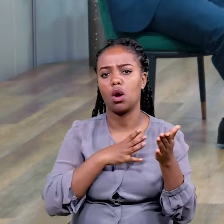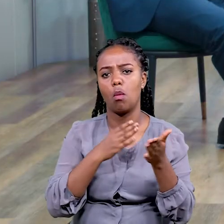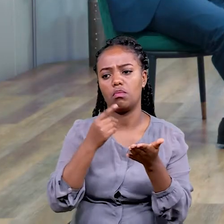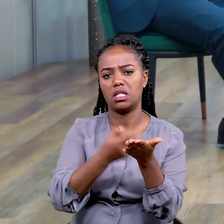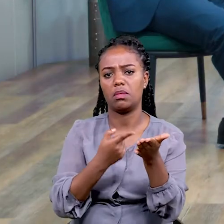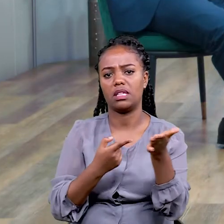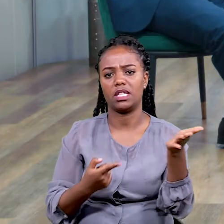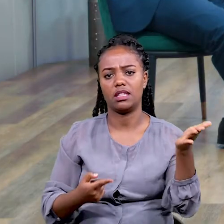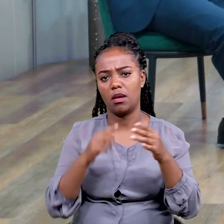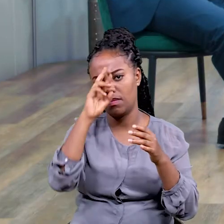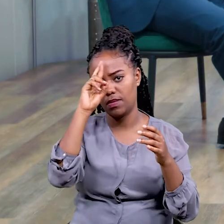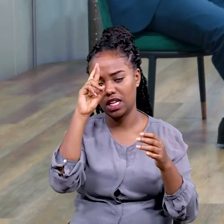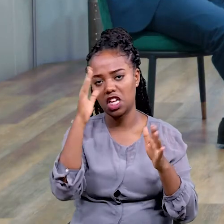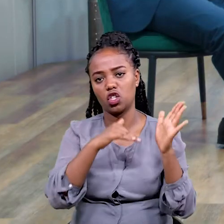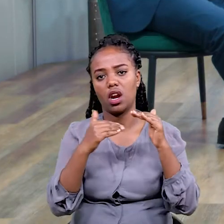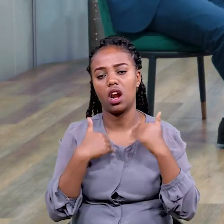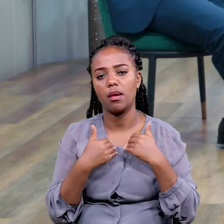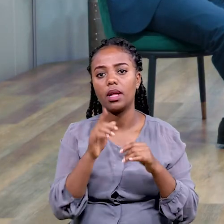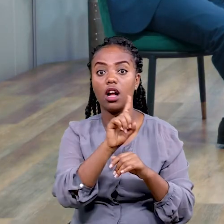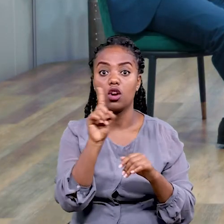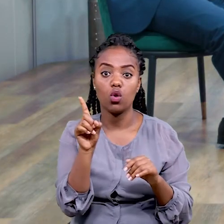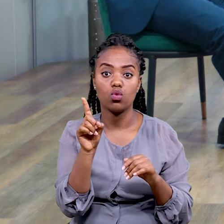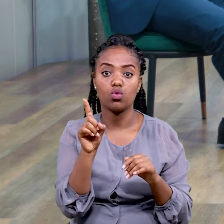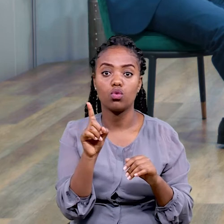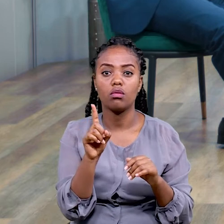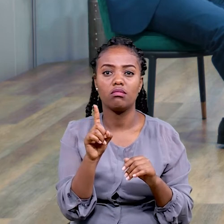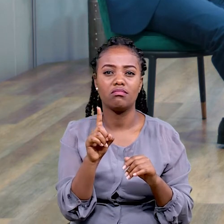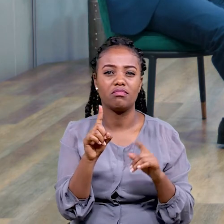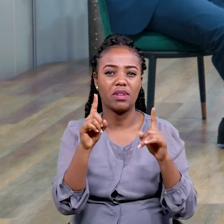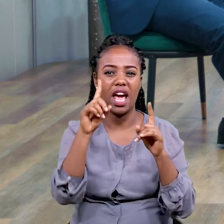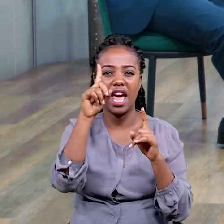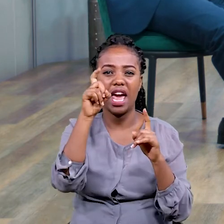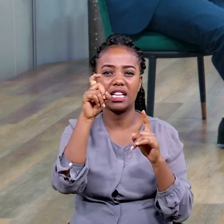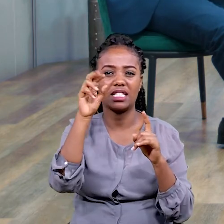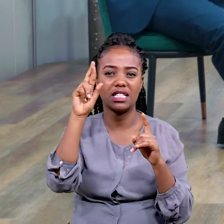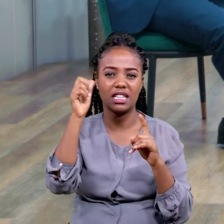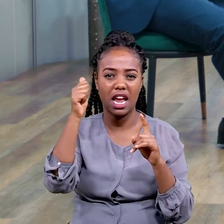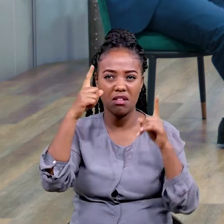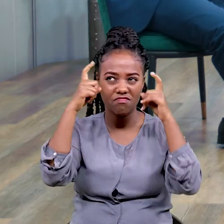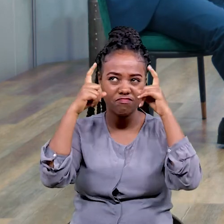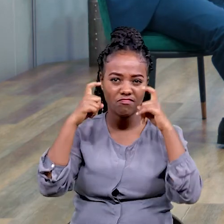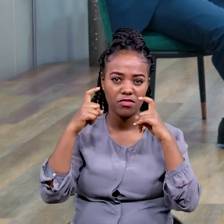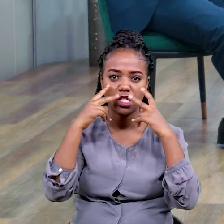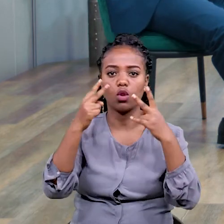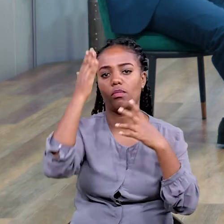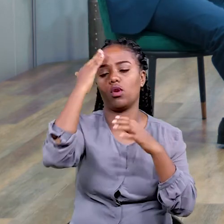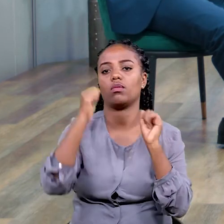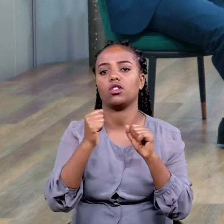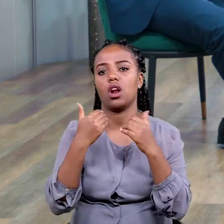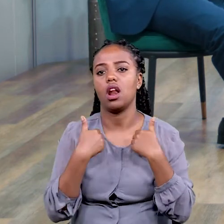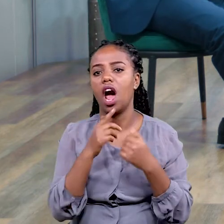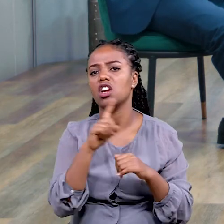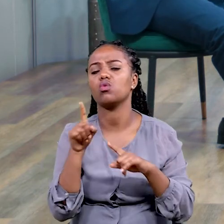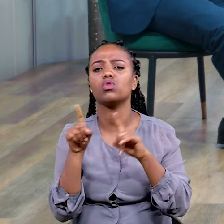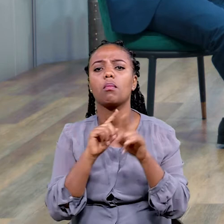በዚህ ምክንያት አእምሮ ችግር አለበት። አንዳንዱ ባዮሎጂ በደንብ በኤክስሬም በምንም ታይቶ ሊታወቅ የሚችል አእምሮ መማል፣ አንዳንዱ ደግሞ በዛ አይነት